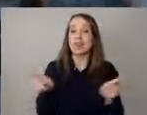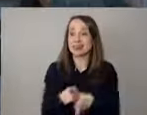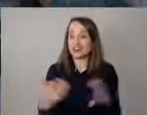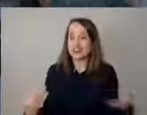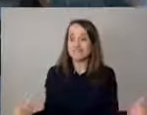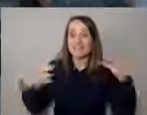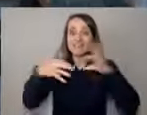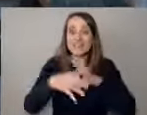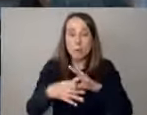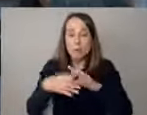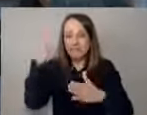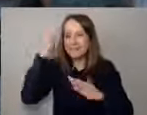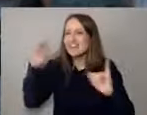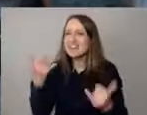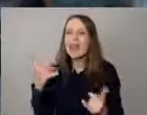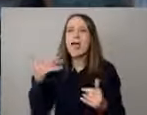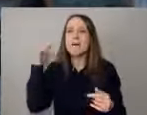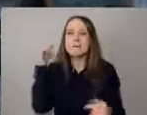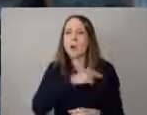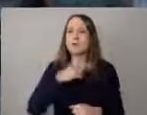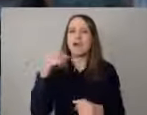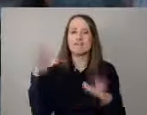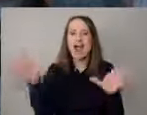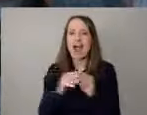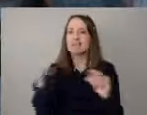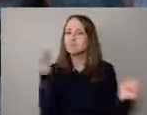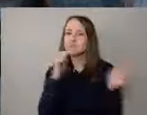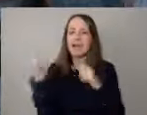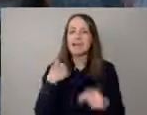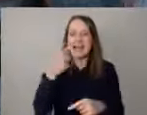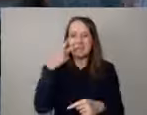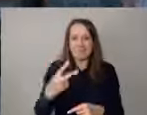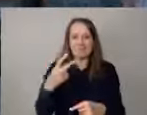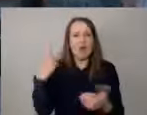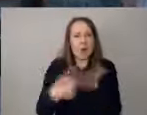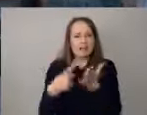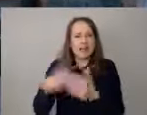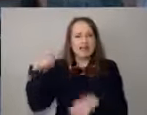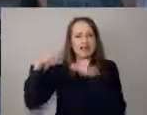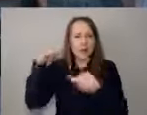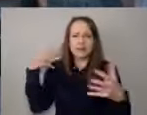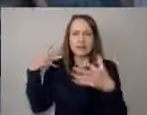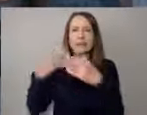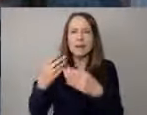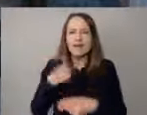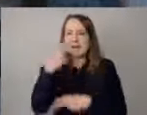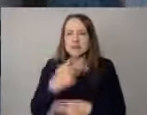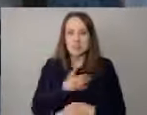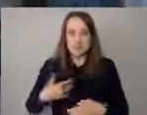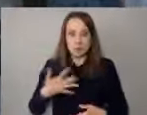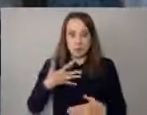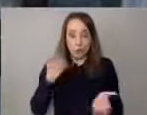ja widzę przez te ostatnie tygodnie, że jesteśmy na to gotowi i za to chciałem wam bardzo podziękować.